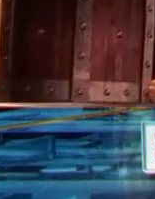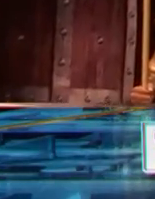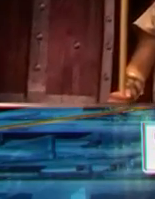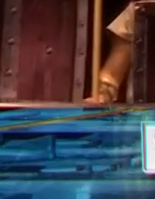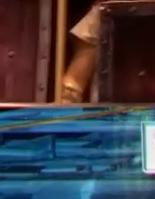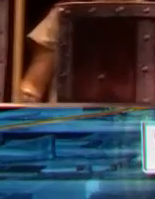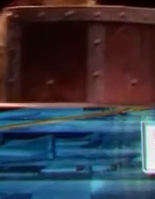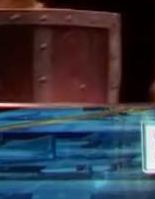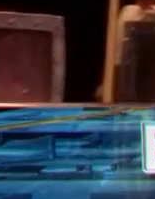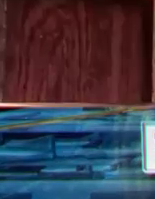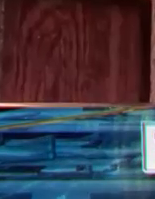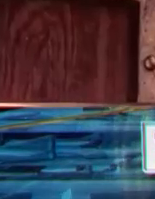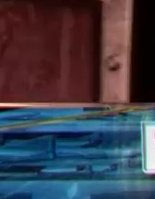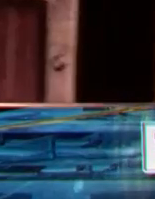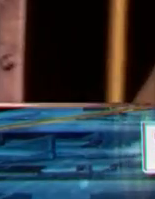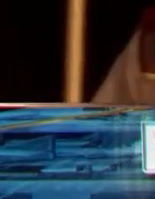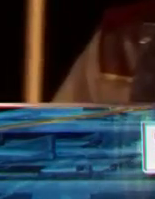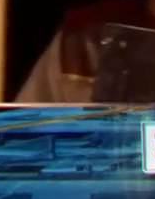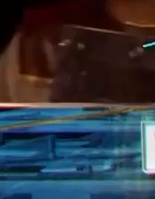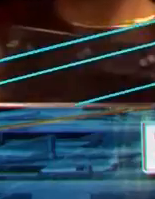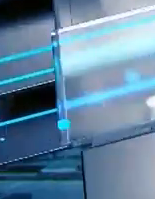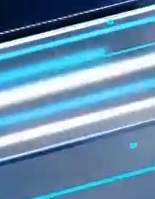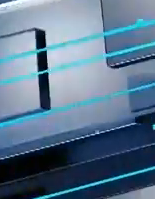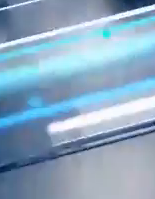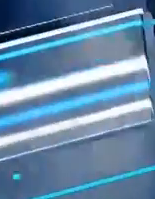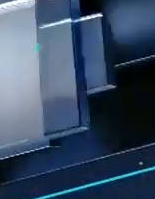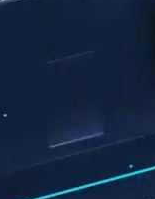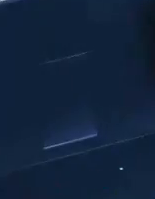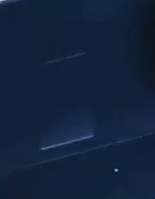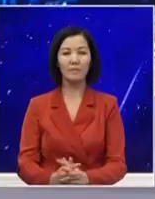қауымға Ескендір драмасын тарту етті.